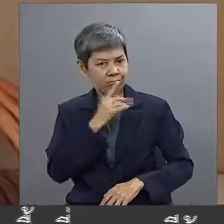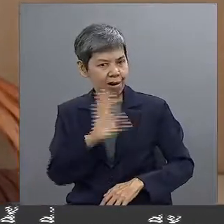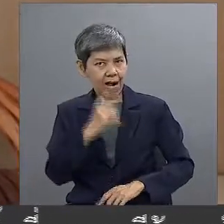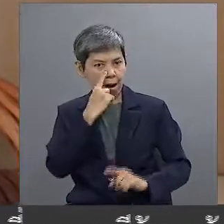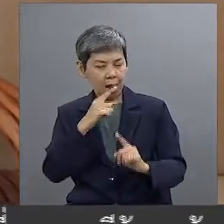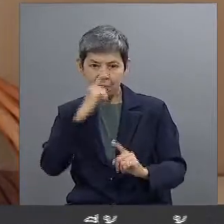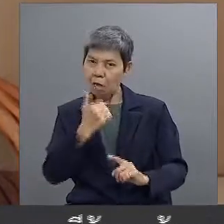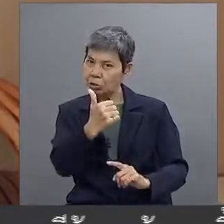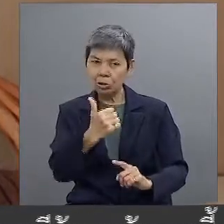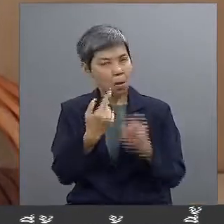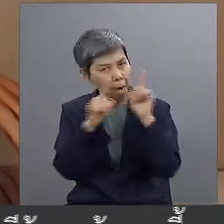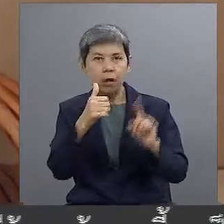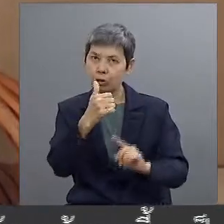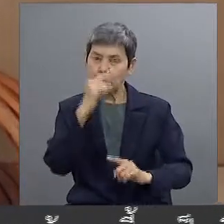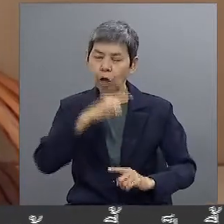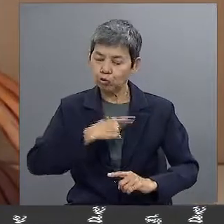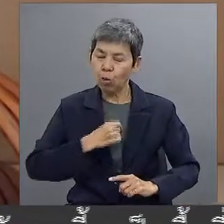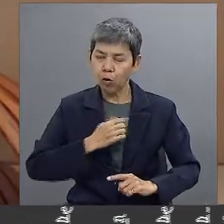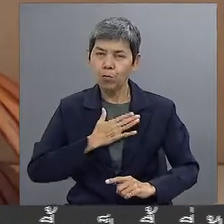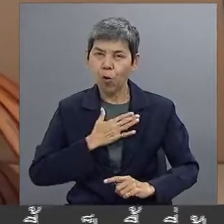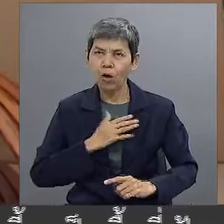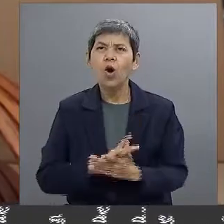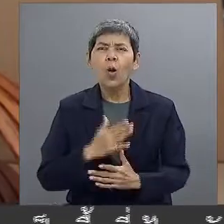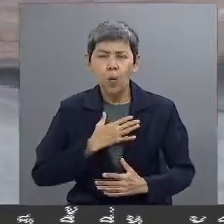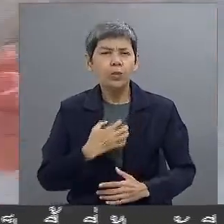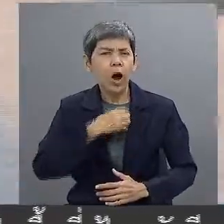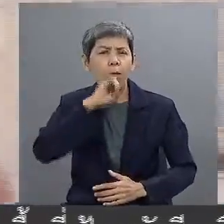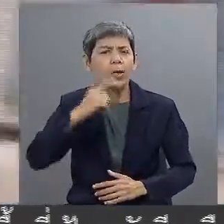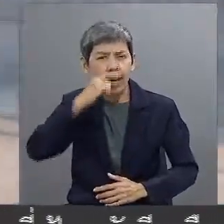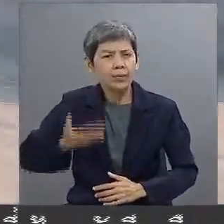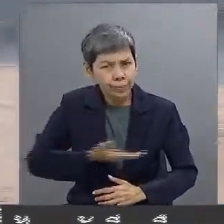ครับแล้วผมอยากบอกให้คนไทยครับ